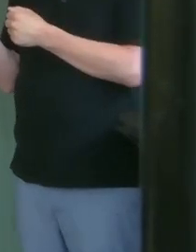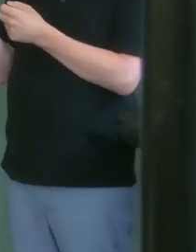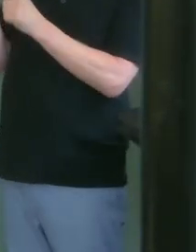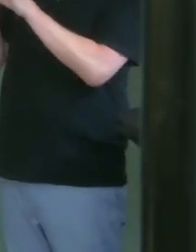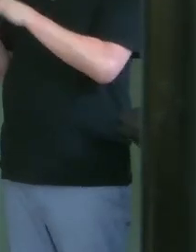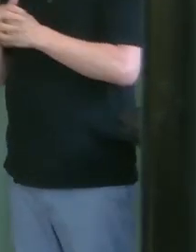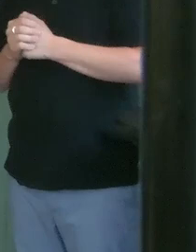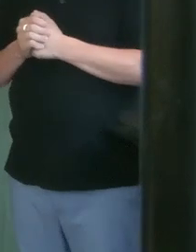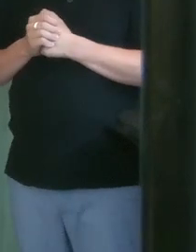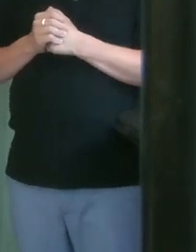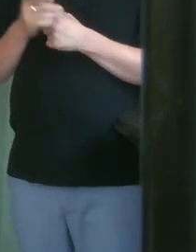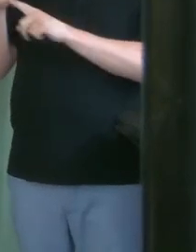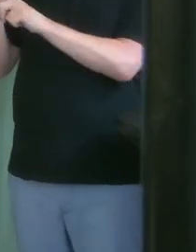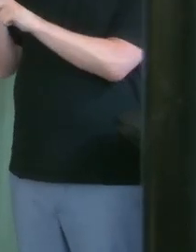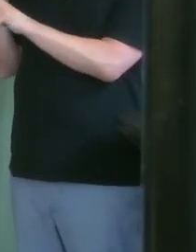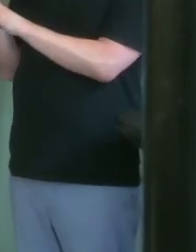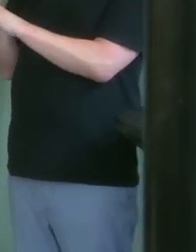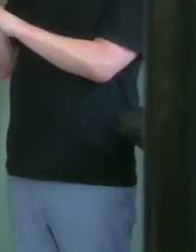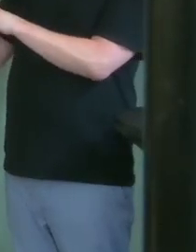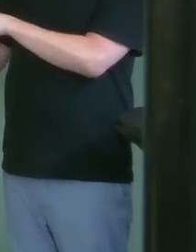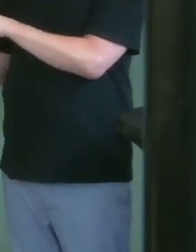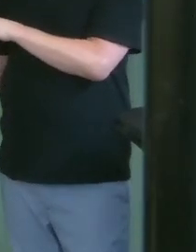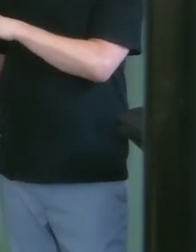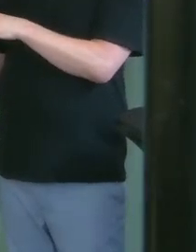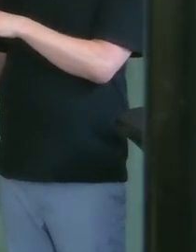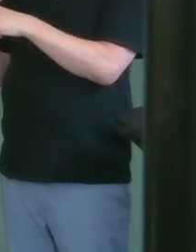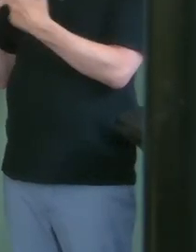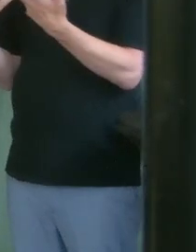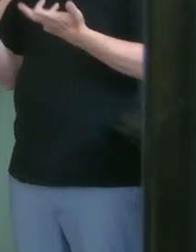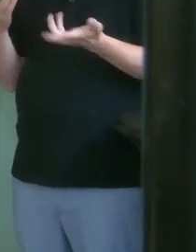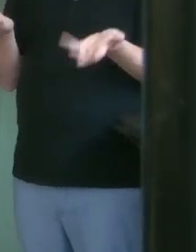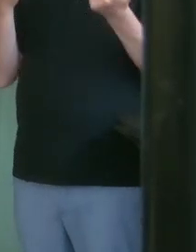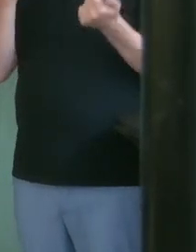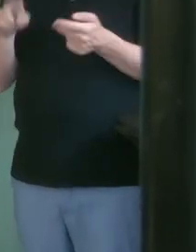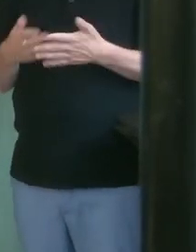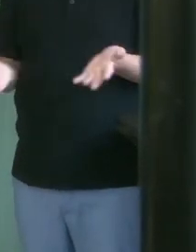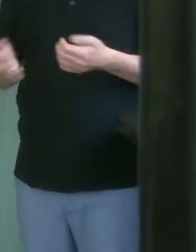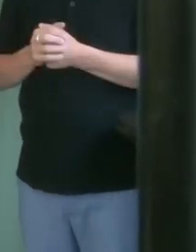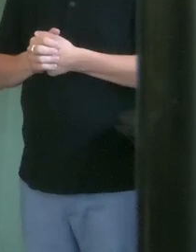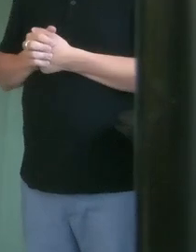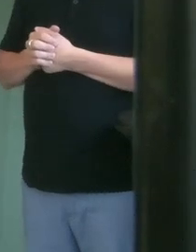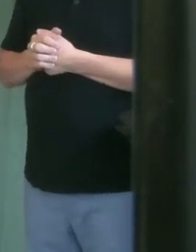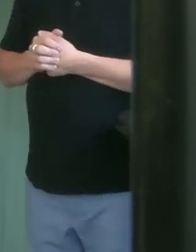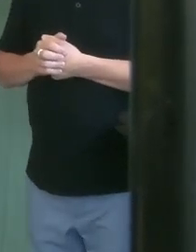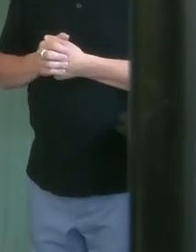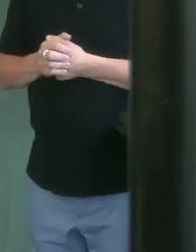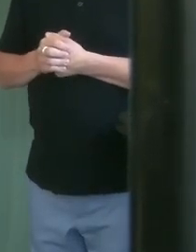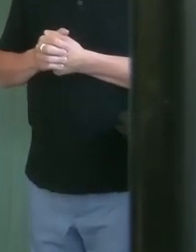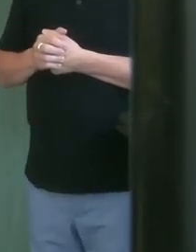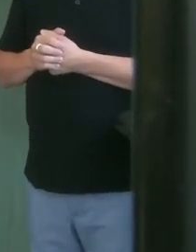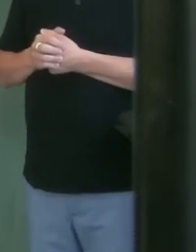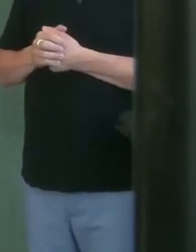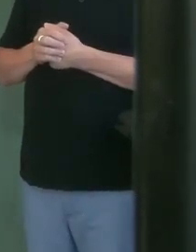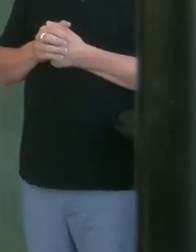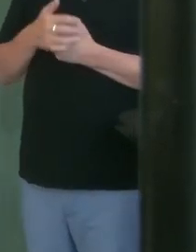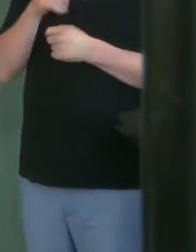på fler inskränkningar i upphovsrätten. Och det ska utom snart också påbörjas ett arbete med ny forskningsproposition.